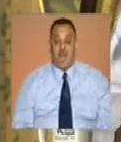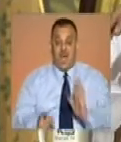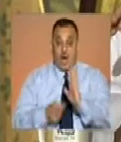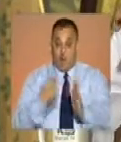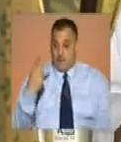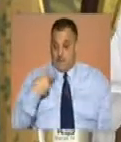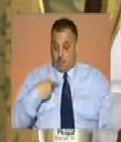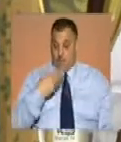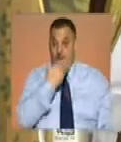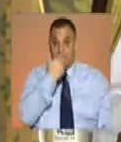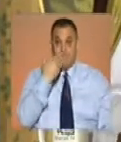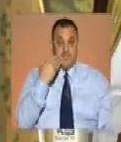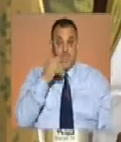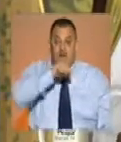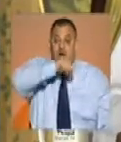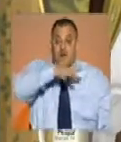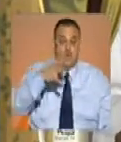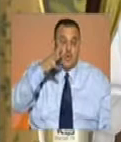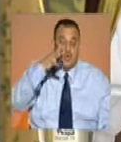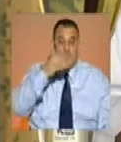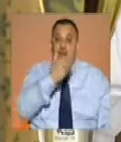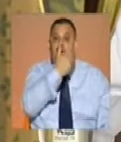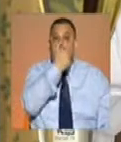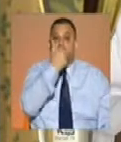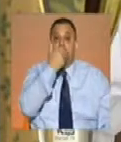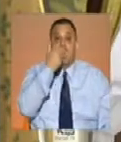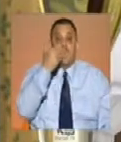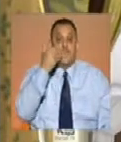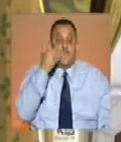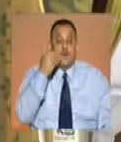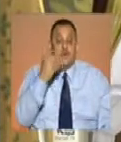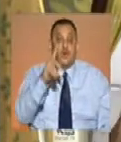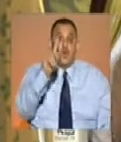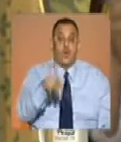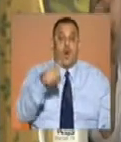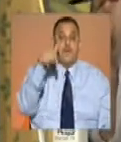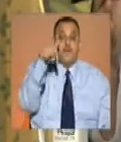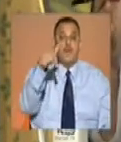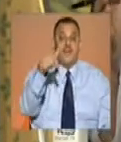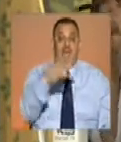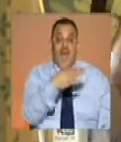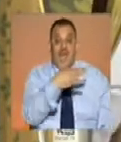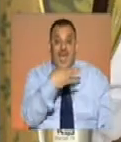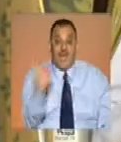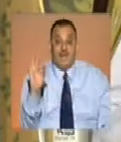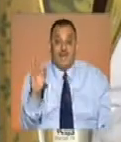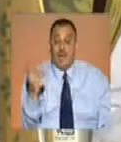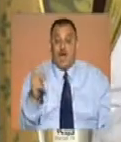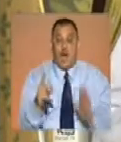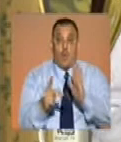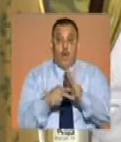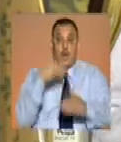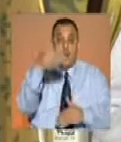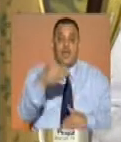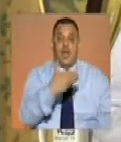من رمضان. فالنبي عليه الصلاة والسلام يقول من صام رمضان وأتبعه 6 من شوال والذي عليه قضاء صام بعض